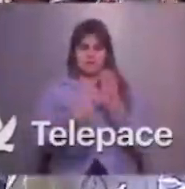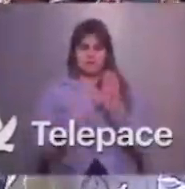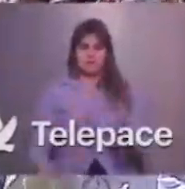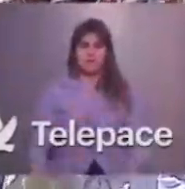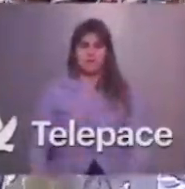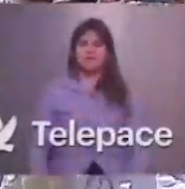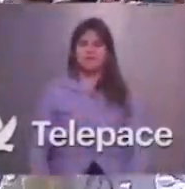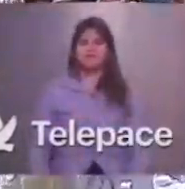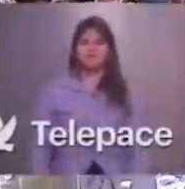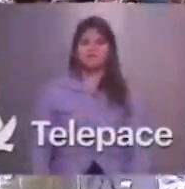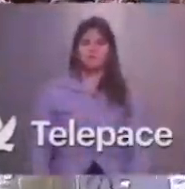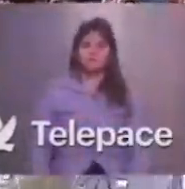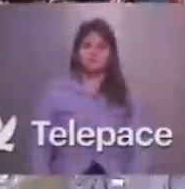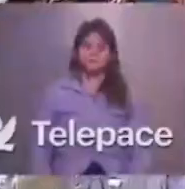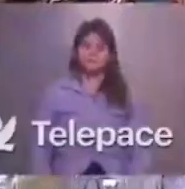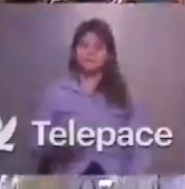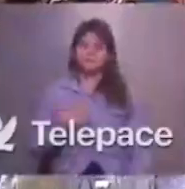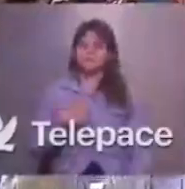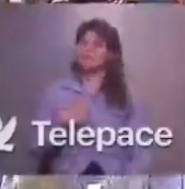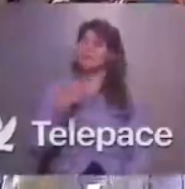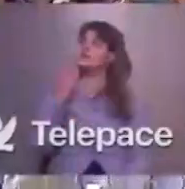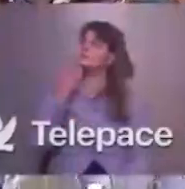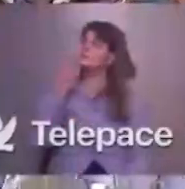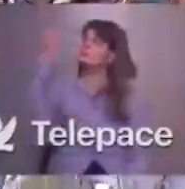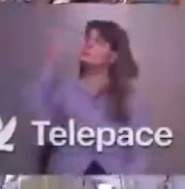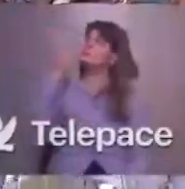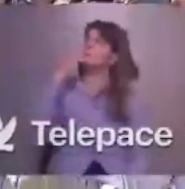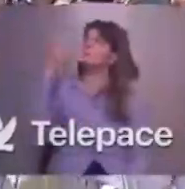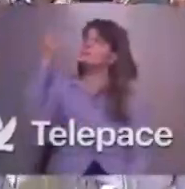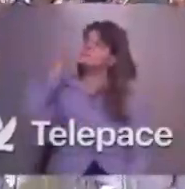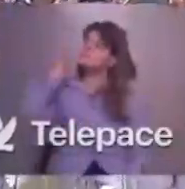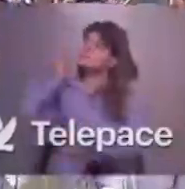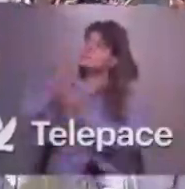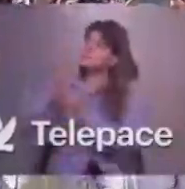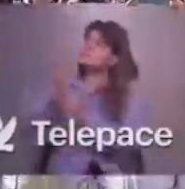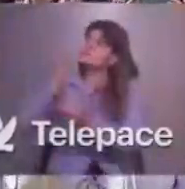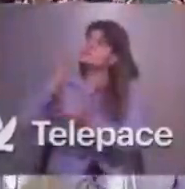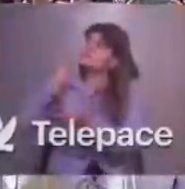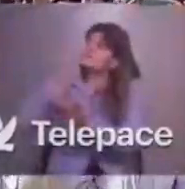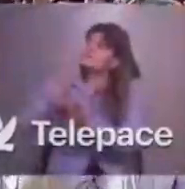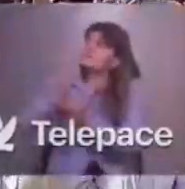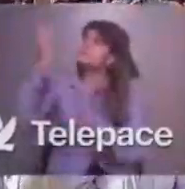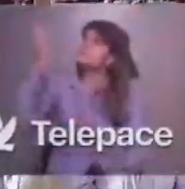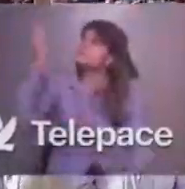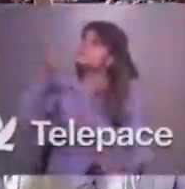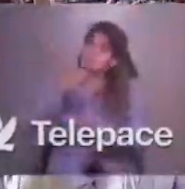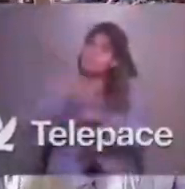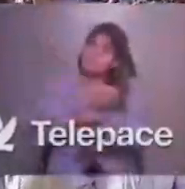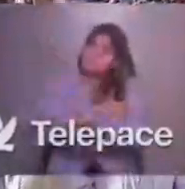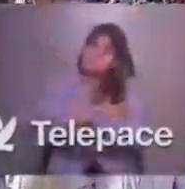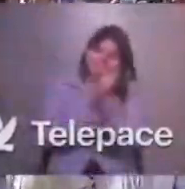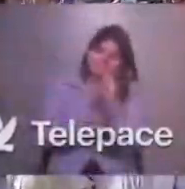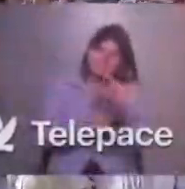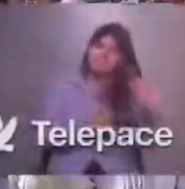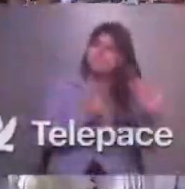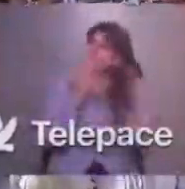esattamente, possiamo dire a quest'ora, il 13 luglio.